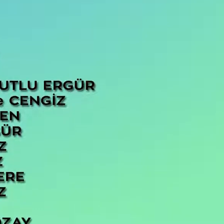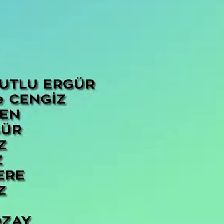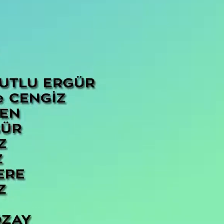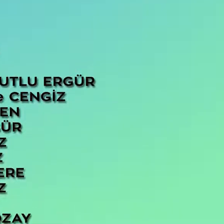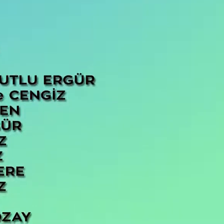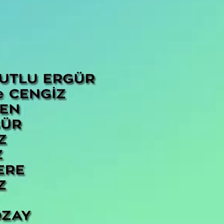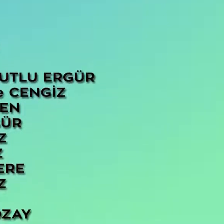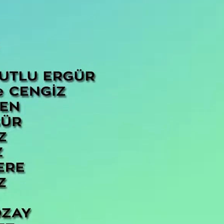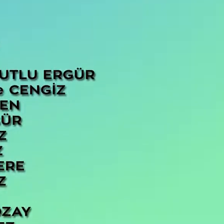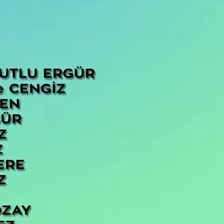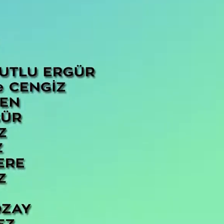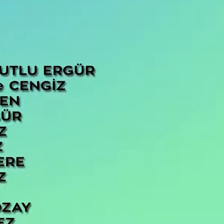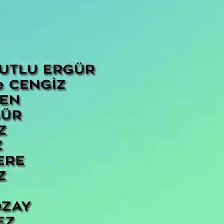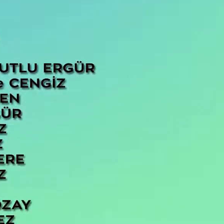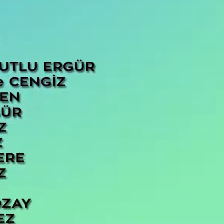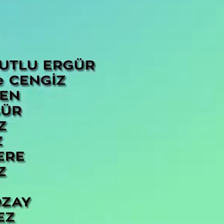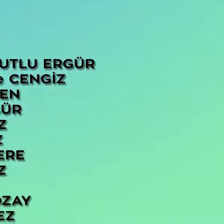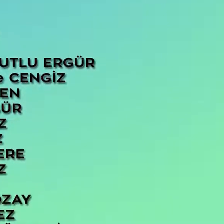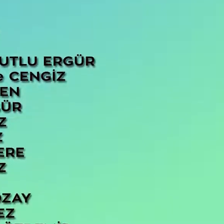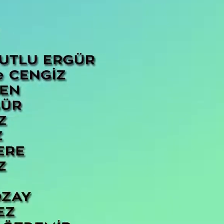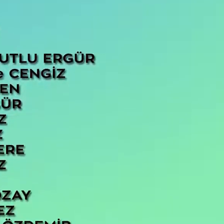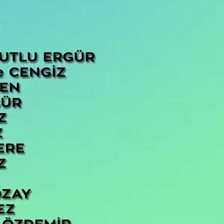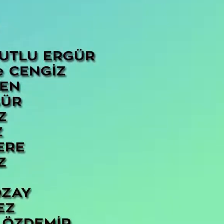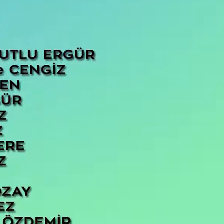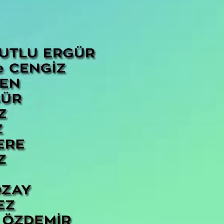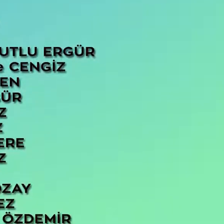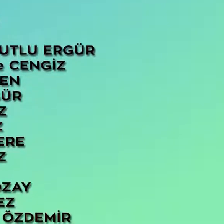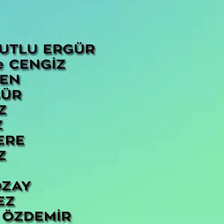Pınar. Ben Hatice Hilal Yılmaz.